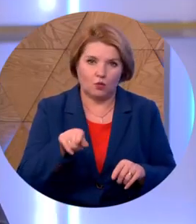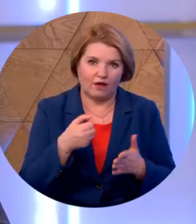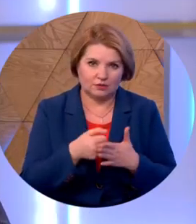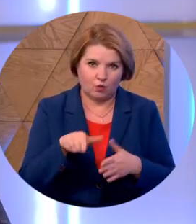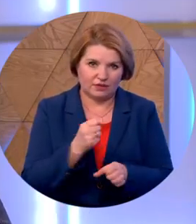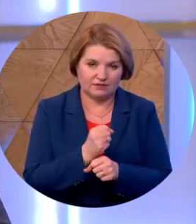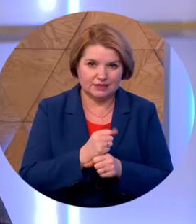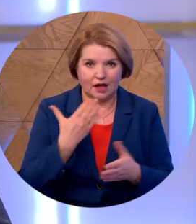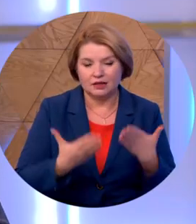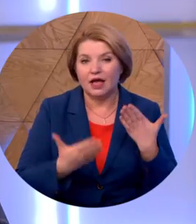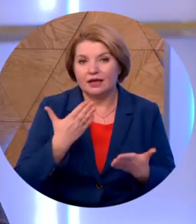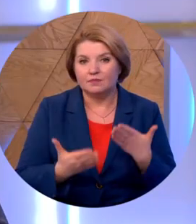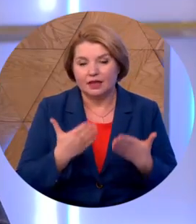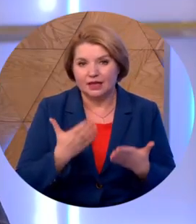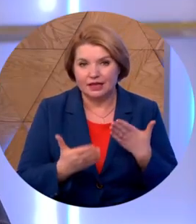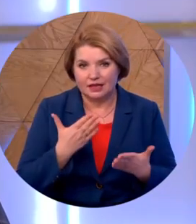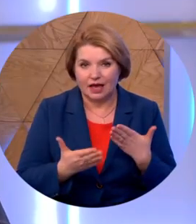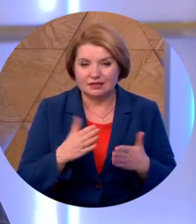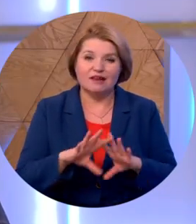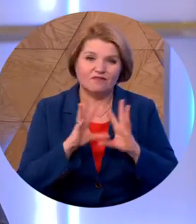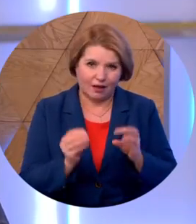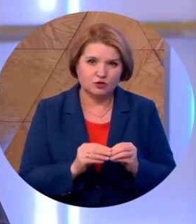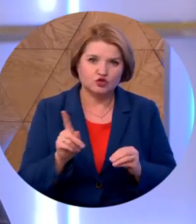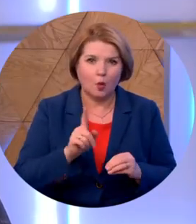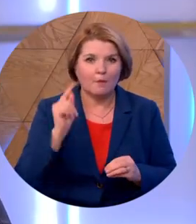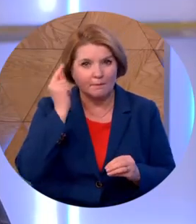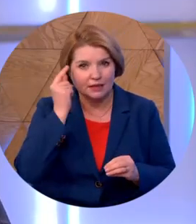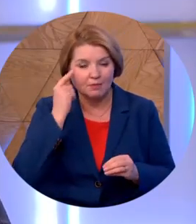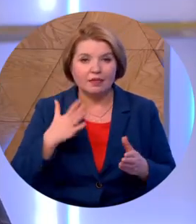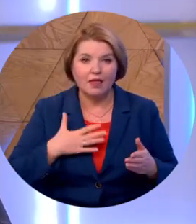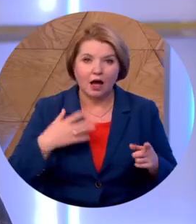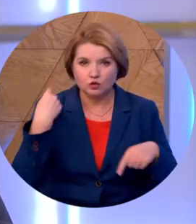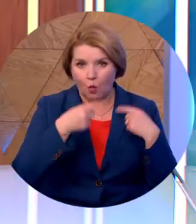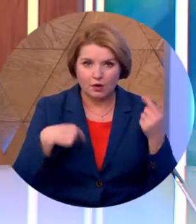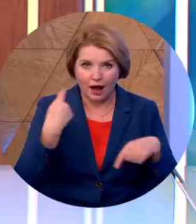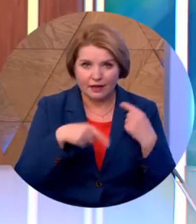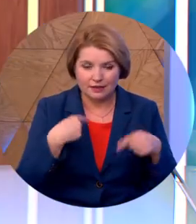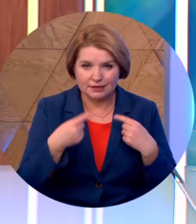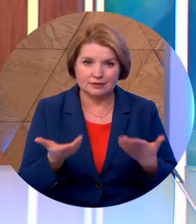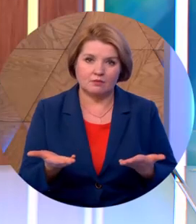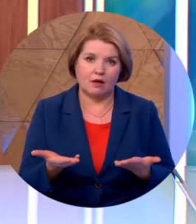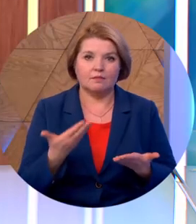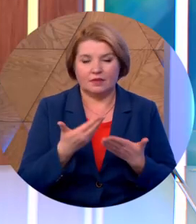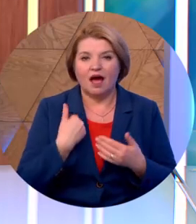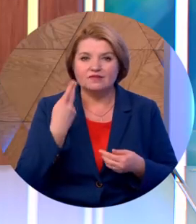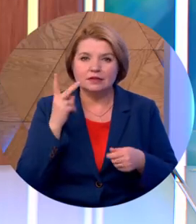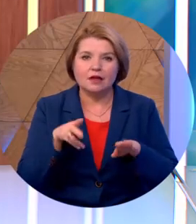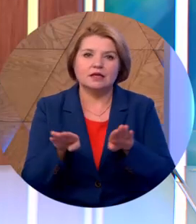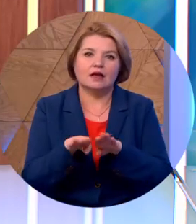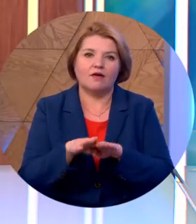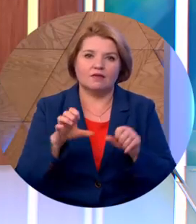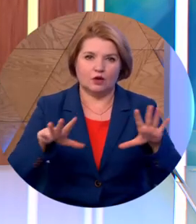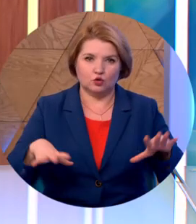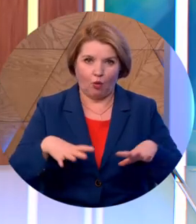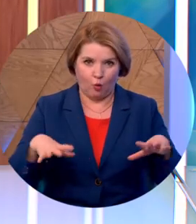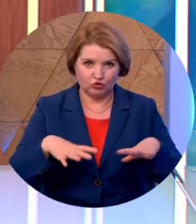сделано если до этого ну вообще в принципе Чтобы понимать наш организм Я вот всегда её сравниваю знаете там с лошадью вот или там ну с кем